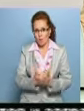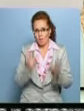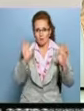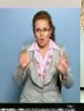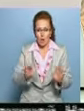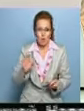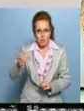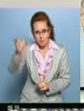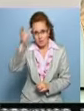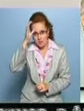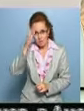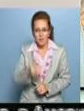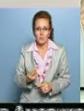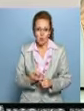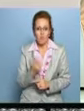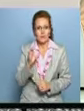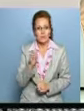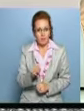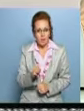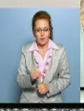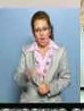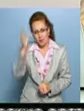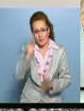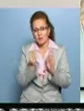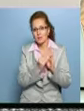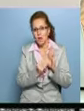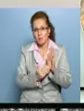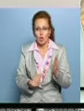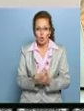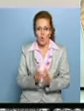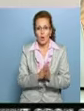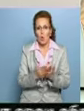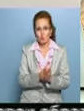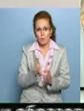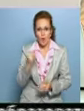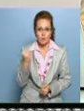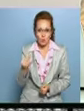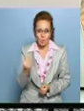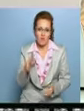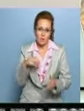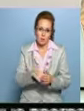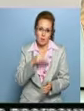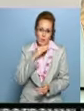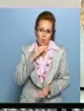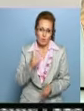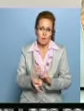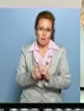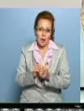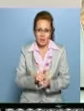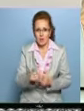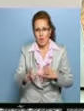образовании внедряются новые стандарты академики разрабатывают новый учебник по истории вводится много перемен и к ним